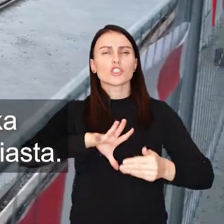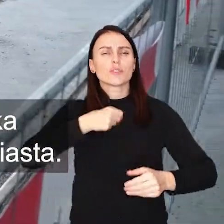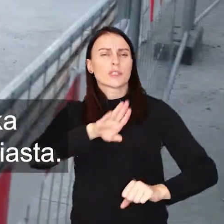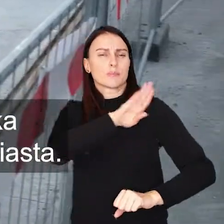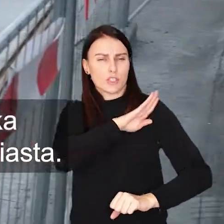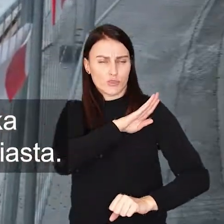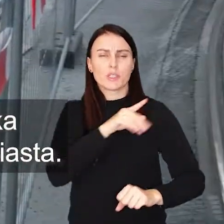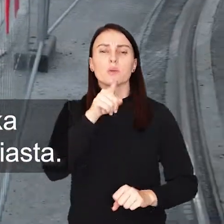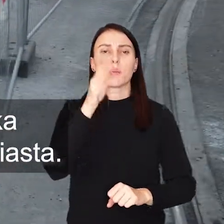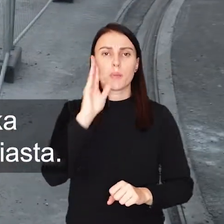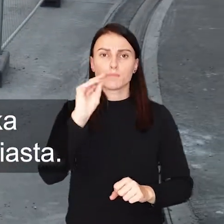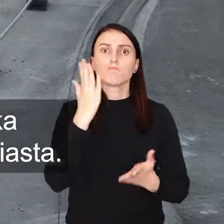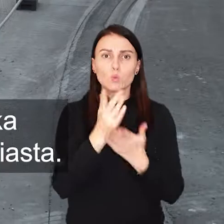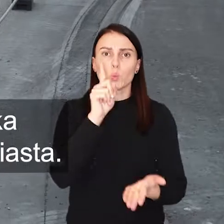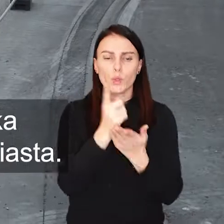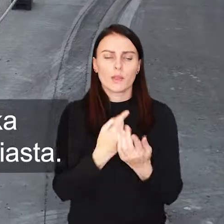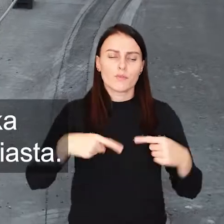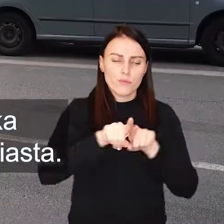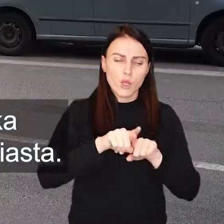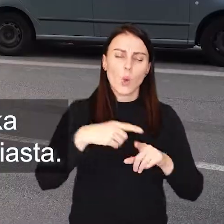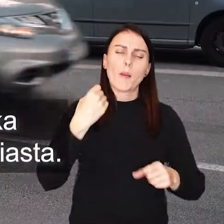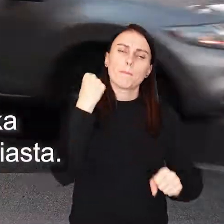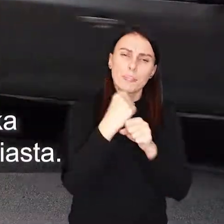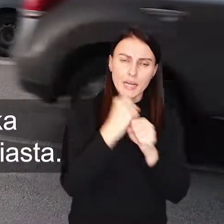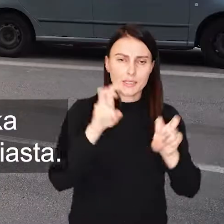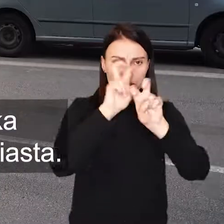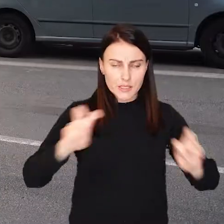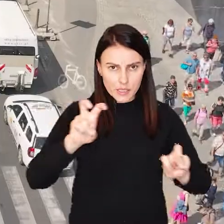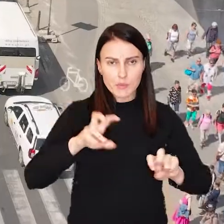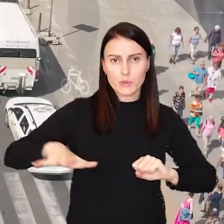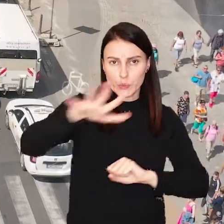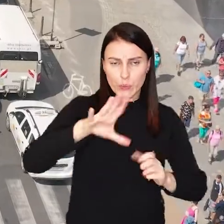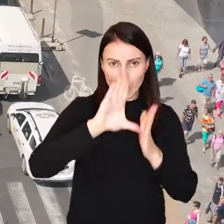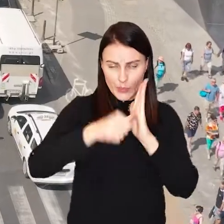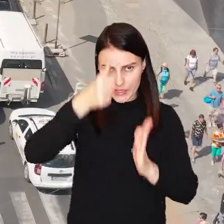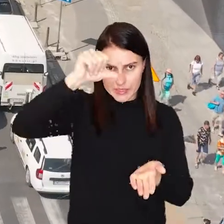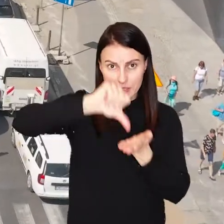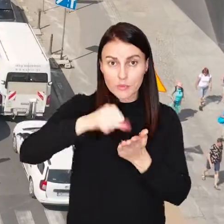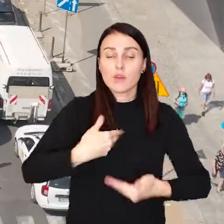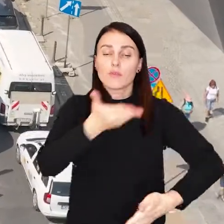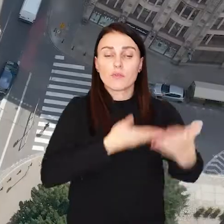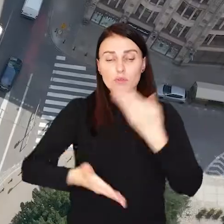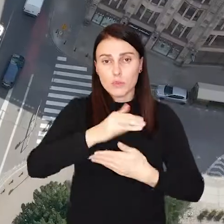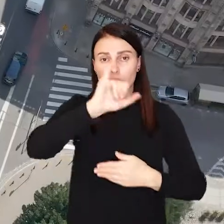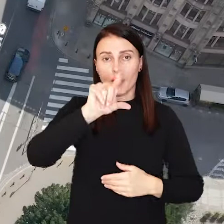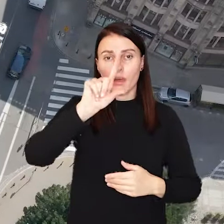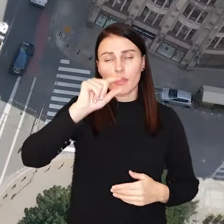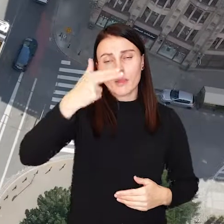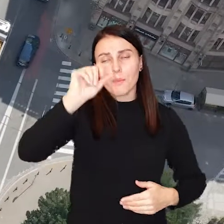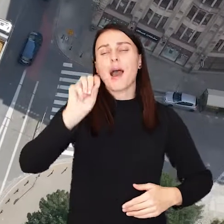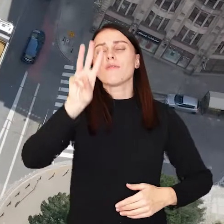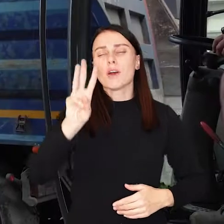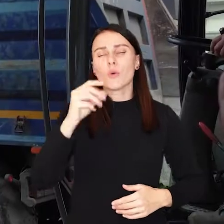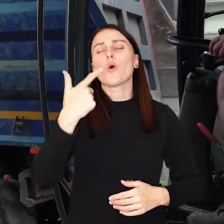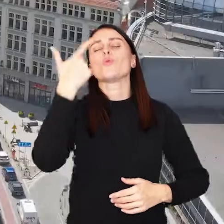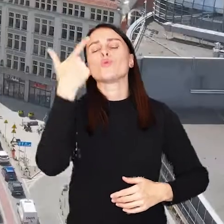Świętych ukończono kilka etapów ważnych prac drogowo-torowych w centrum miasta. Wymieniono rozjazdy na placu Jana Pawła II od